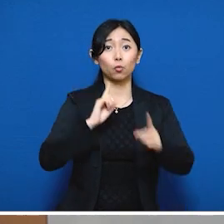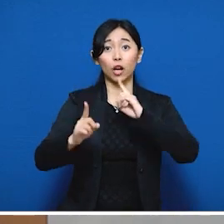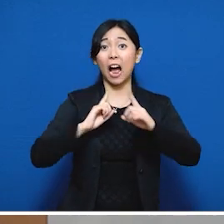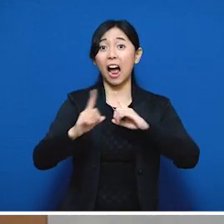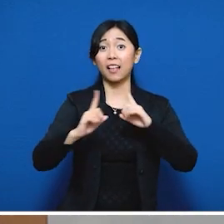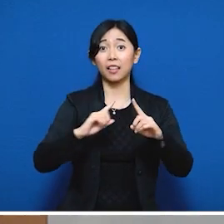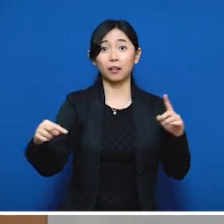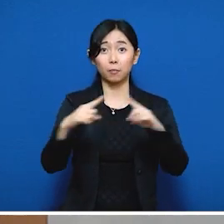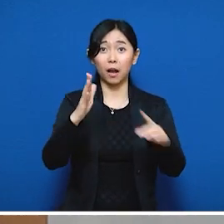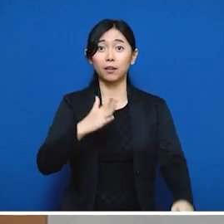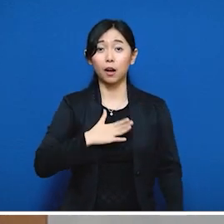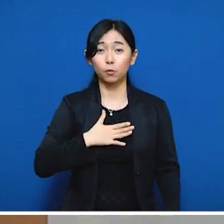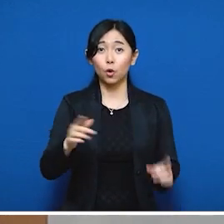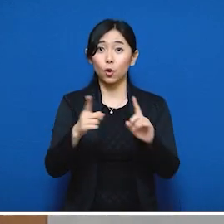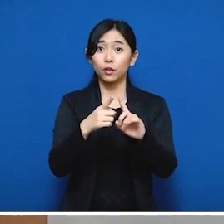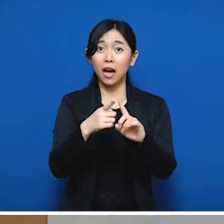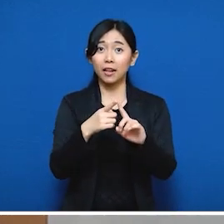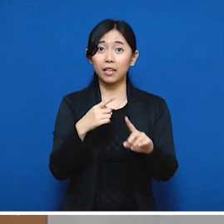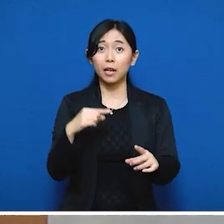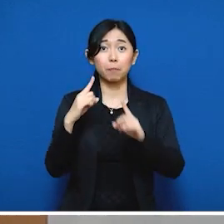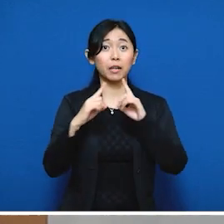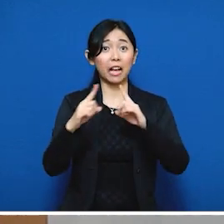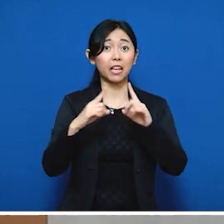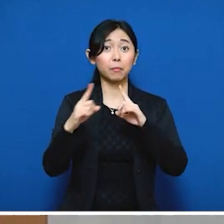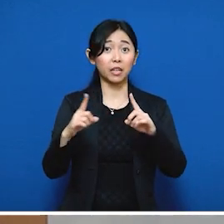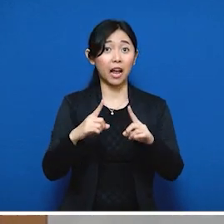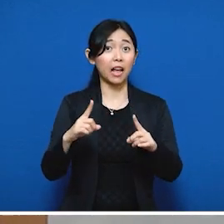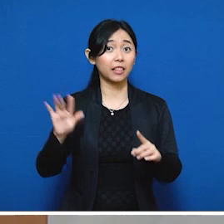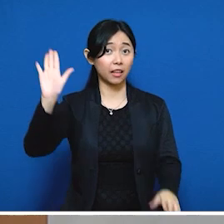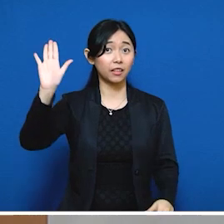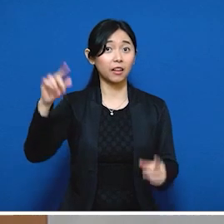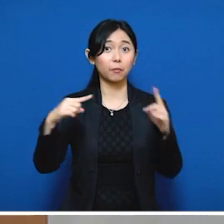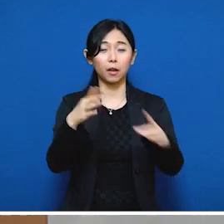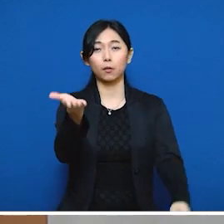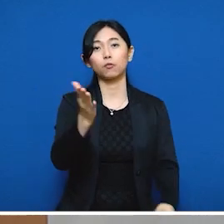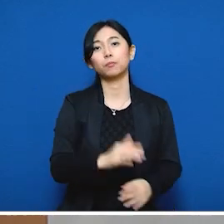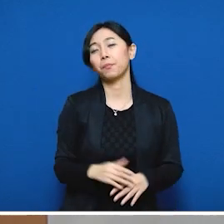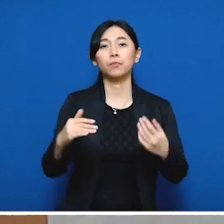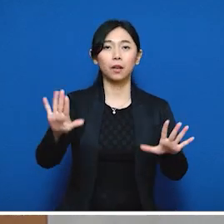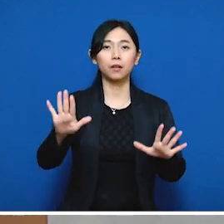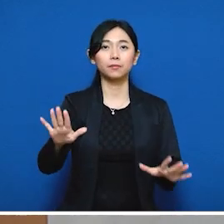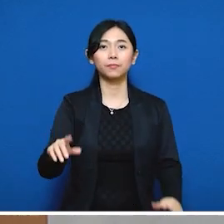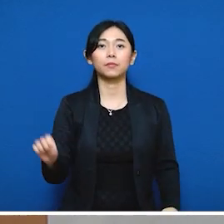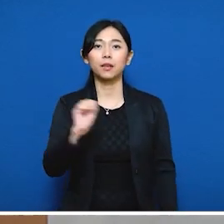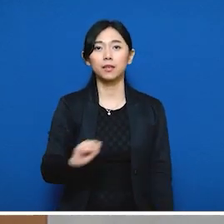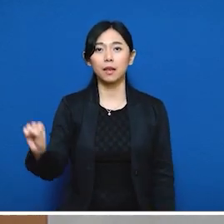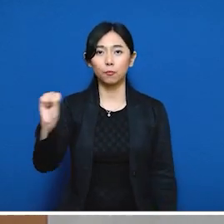pun kepadaku dari apa yang disampaikannya kepadamu." Lalu